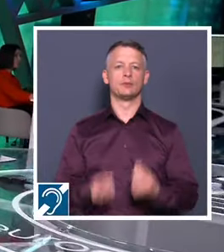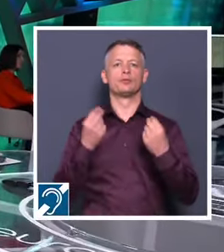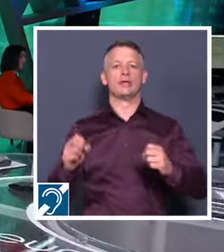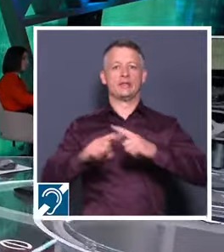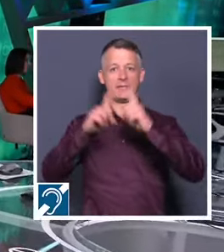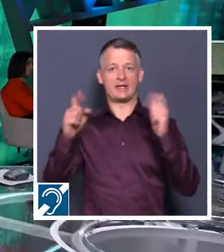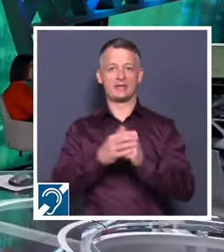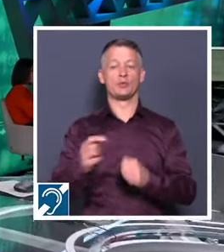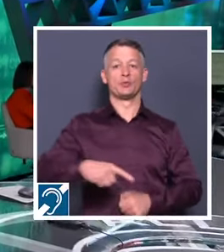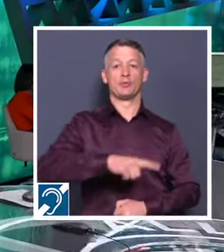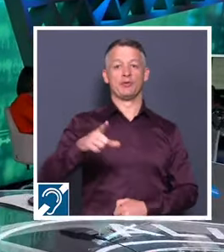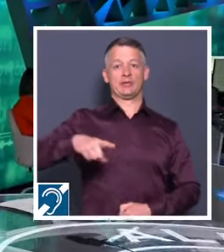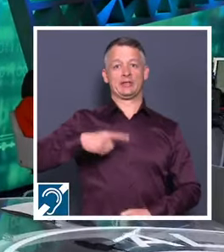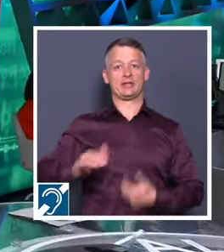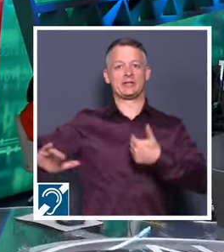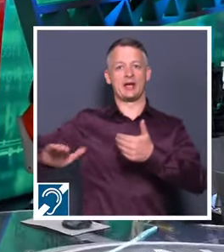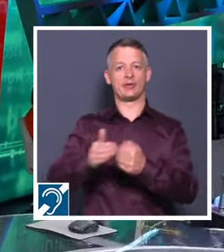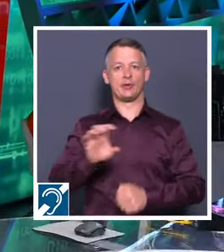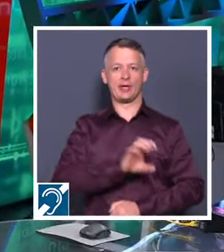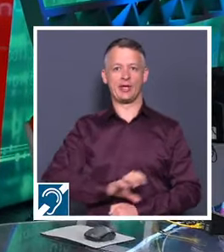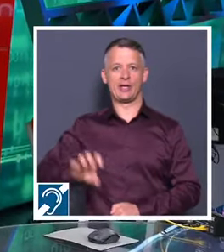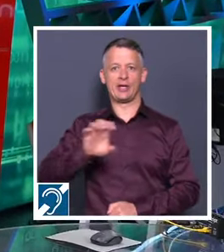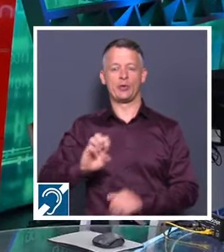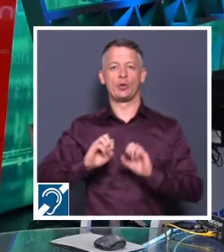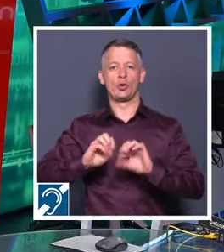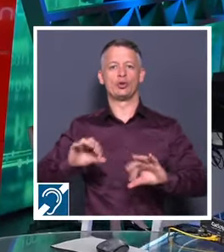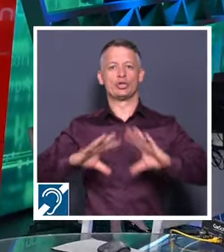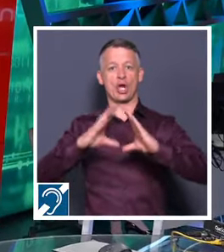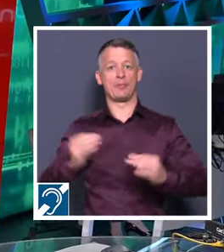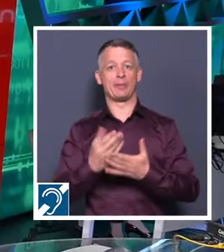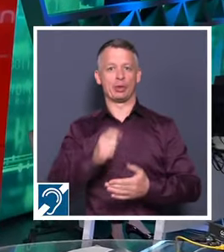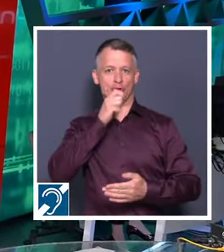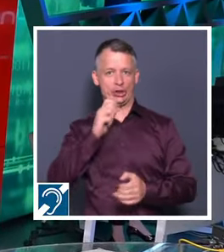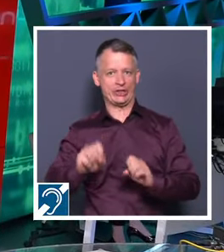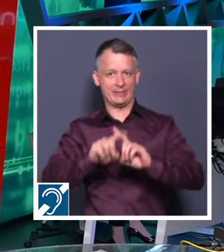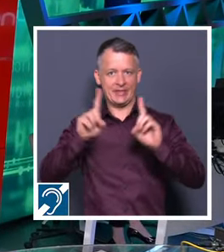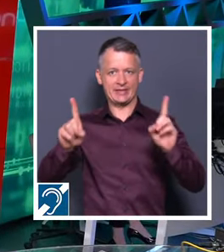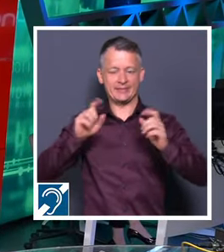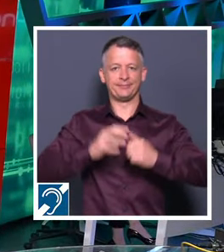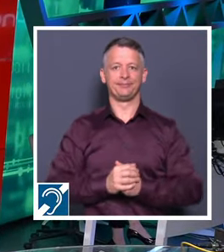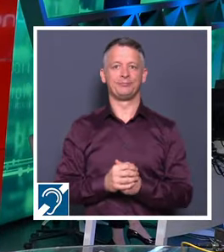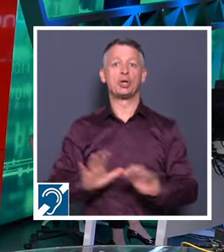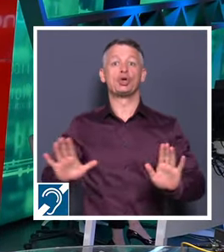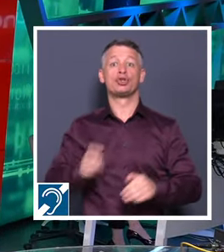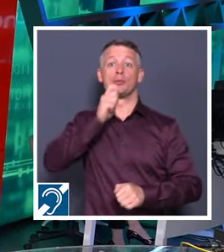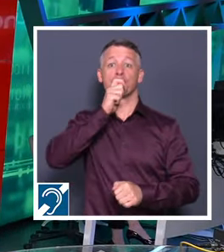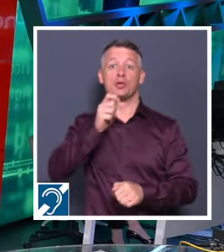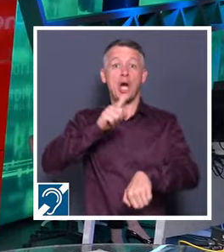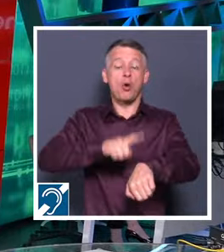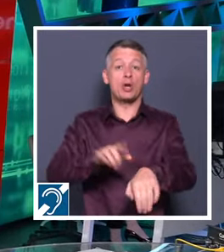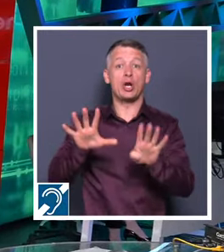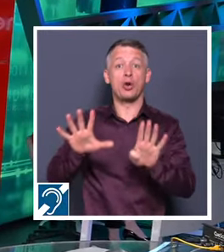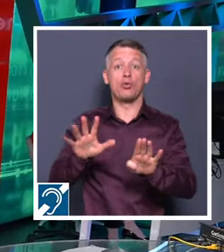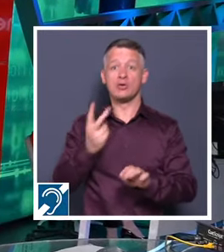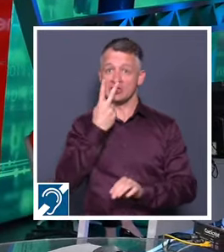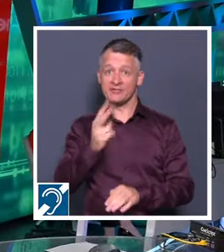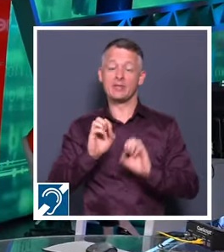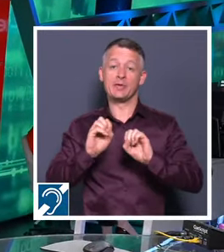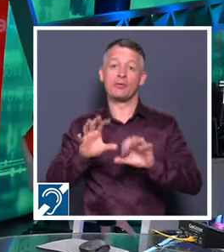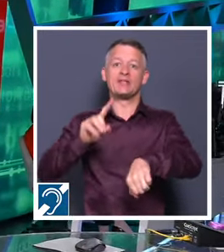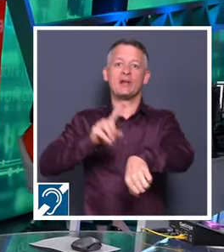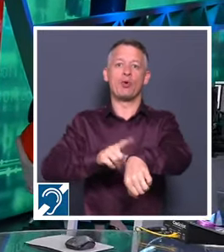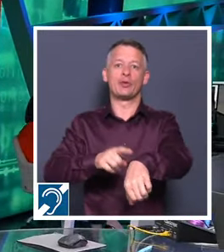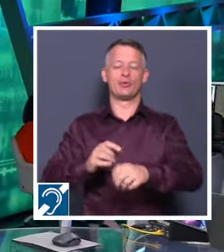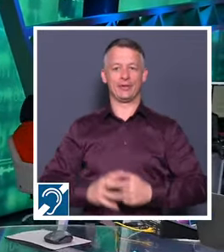Bine v-am regăsit, sunt Daniel Coman, iar dumneavoastră sunteți alături de Euronews România la știrile dimineții. Începem jurnalul orei 9. Iată